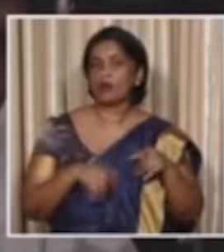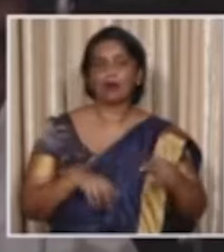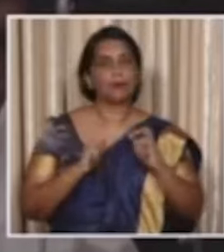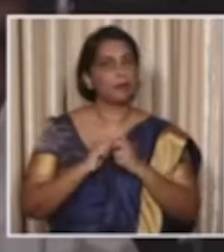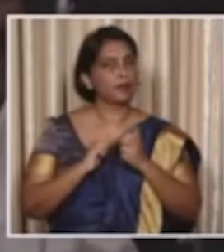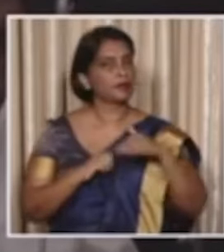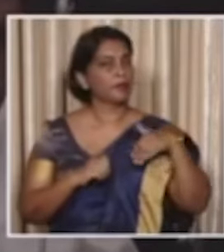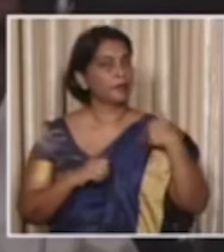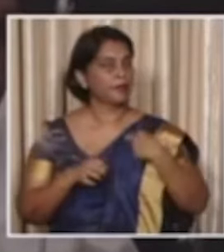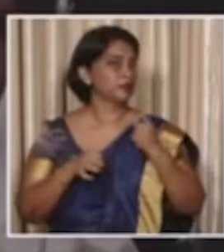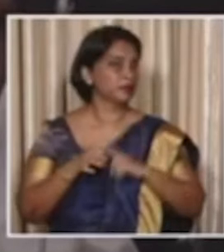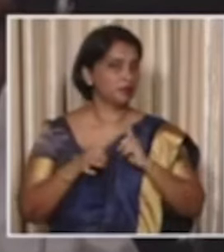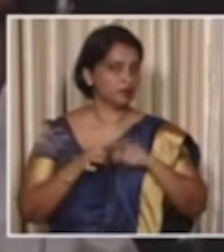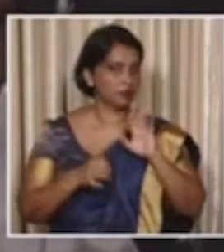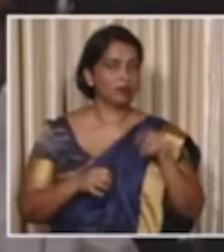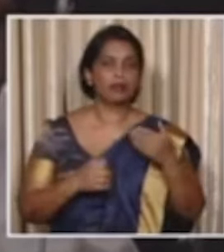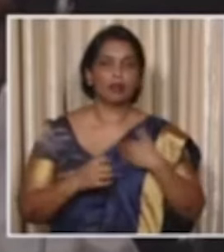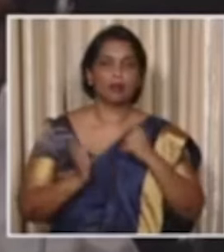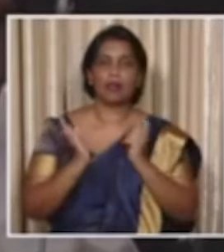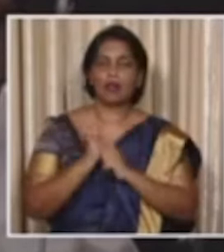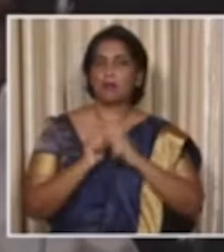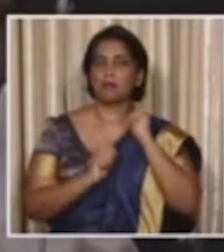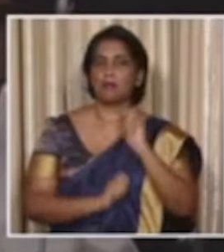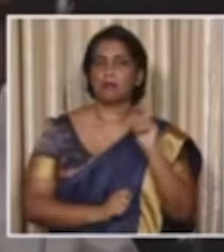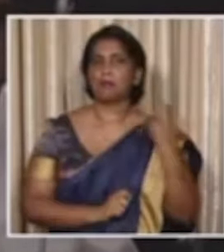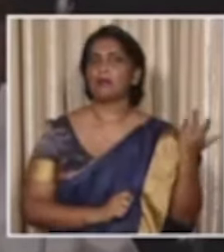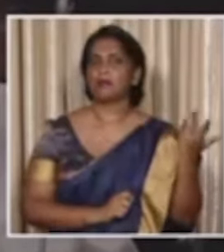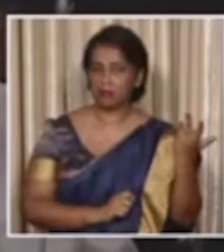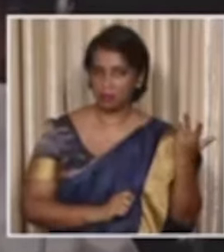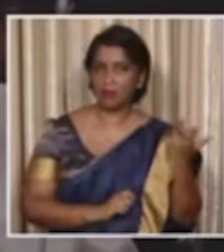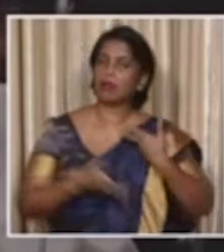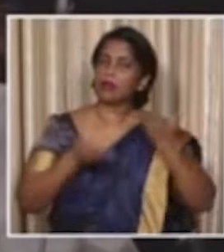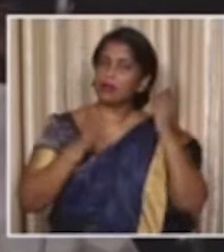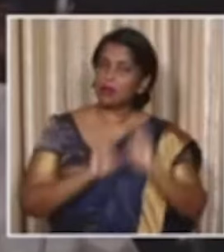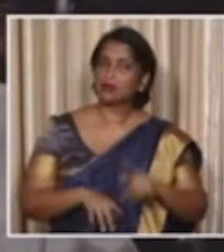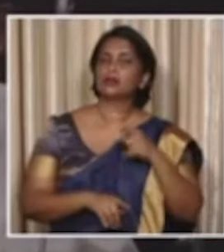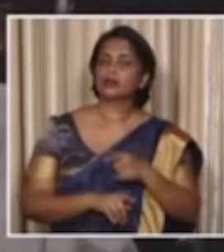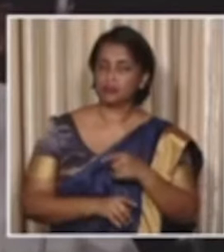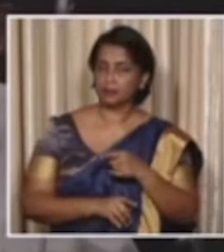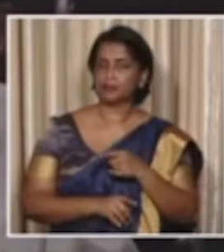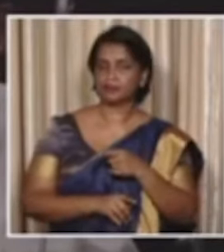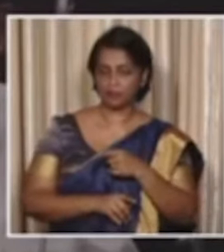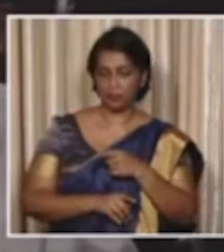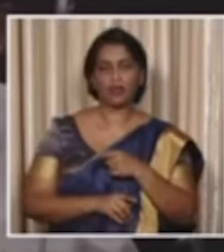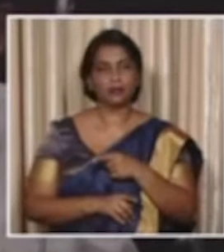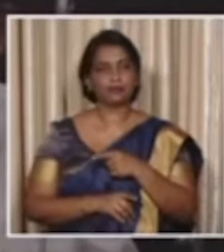අර්බුදයේ මූලිකම ප්‍රශ්නය තමයි අපිට ණය ගවන්න බැරි වුණා. අවසානයේ